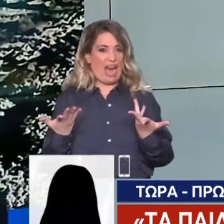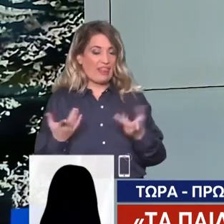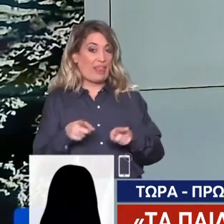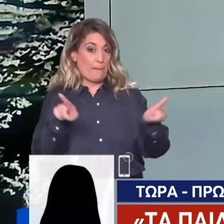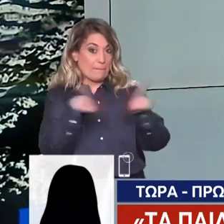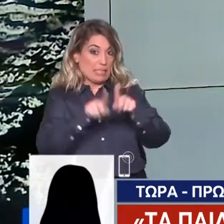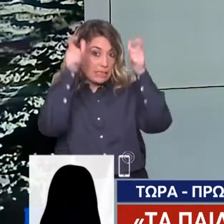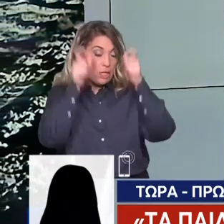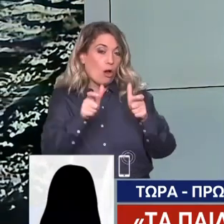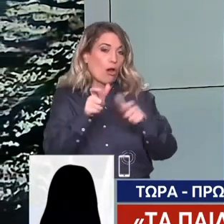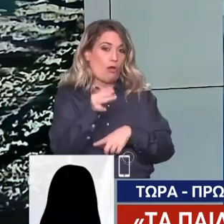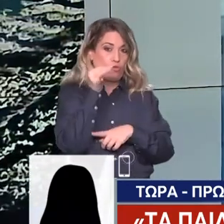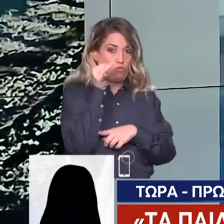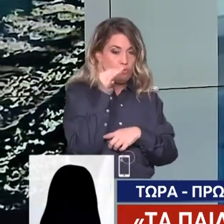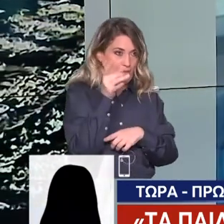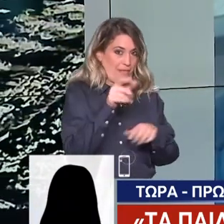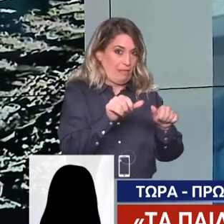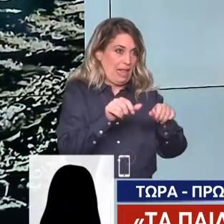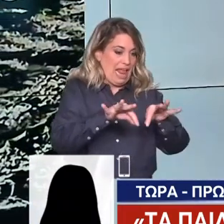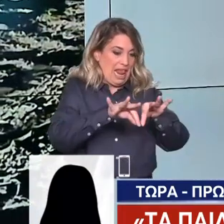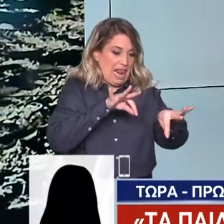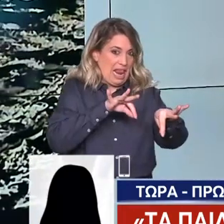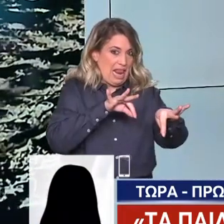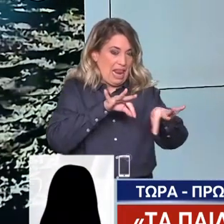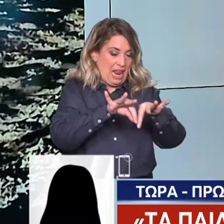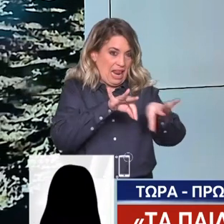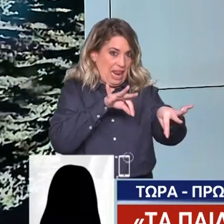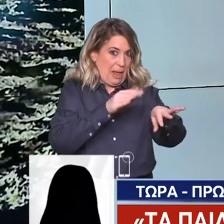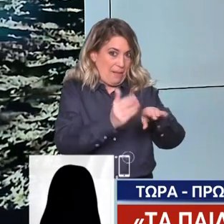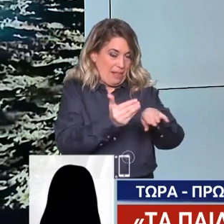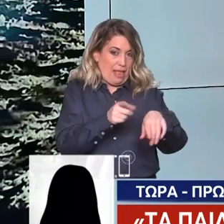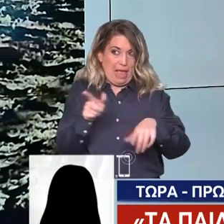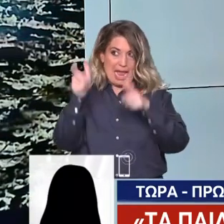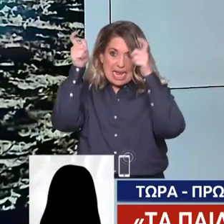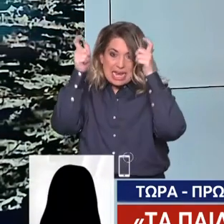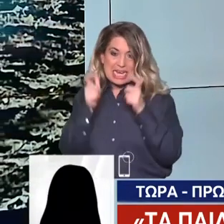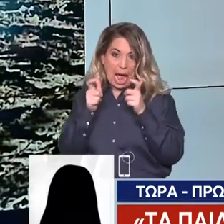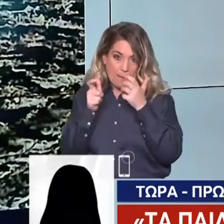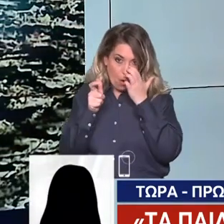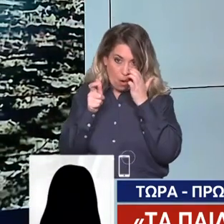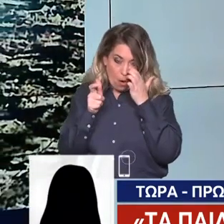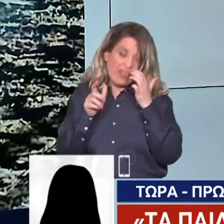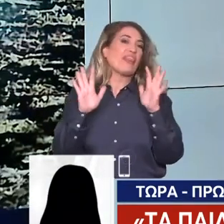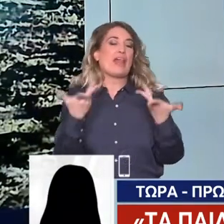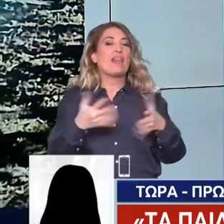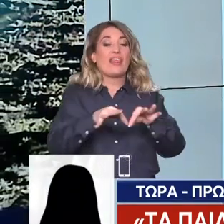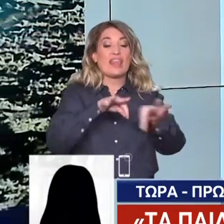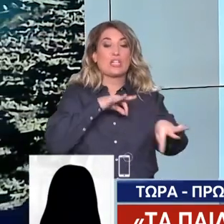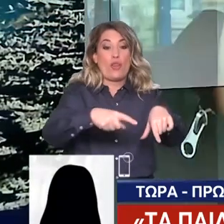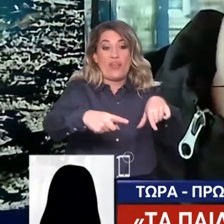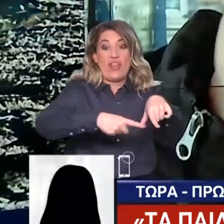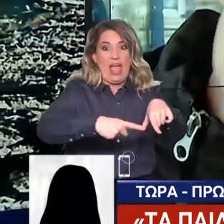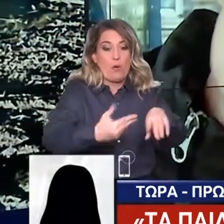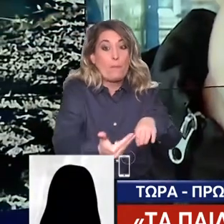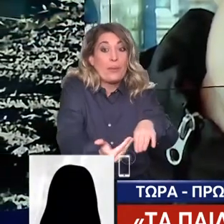και στην ουσία πριν τυπικά διαλυθεί ο γάμος, κάνει έναν άλλο γάμο που κατηγορείται για διγαμία και